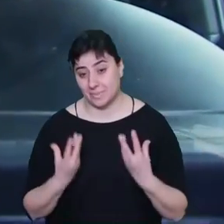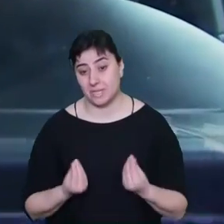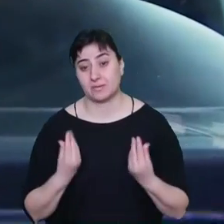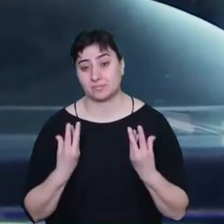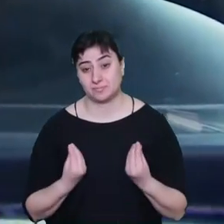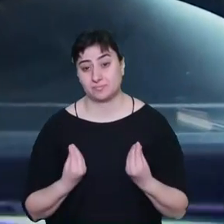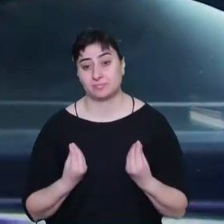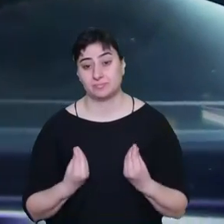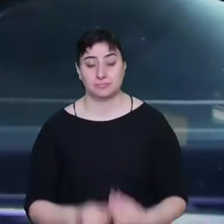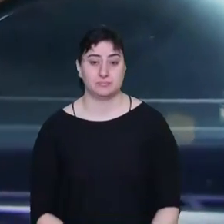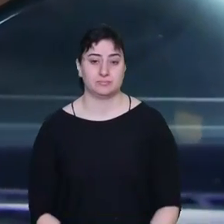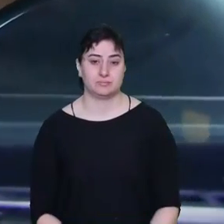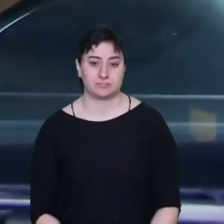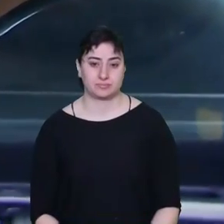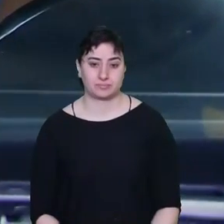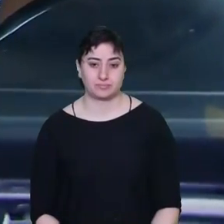Ya.